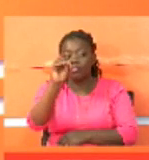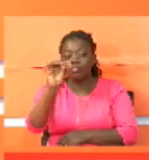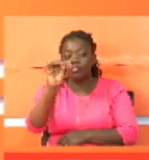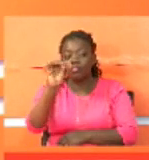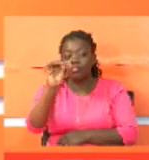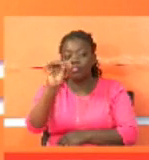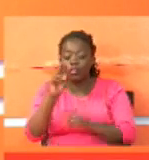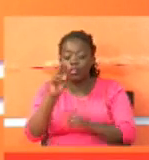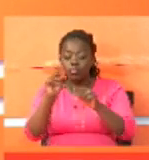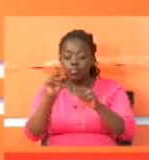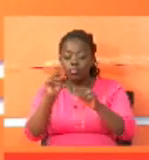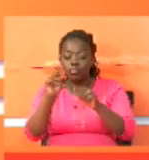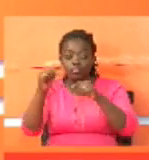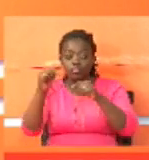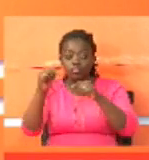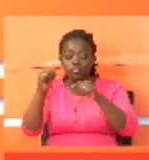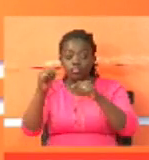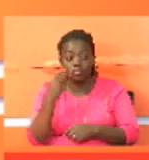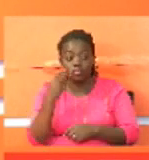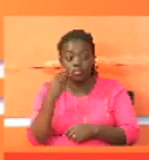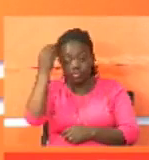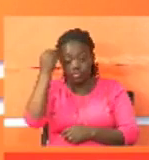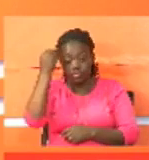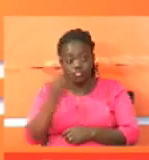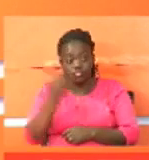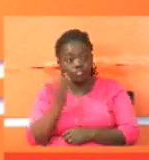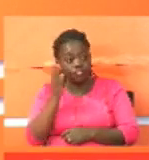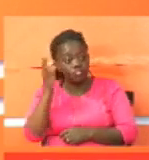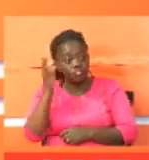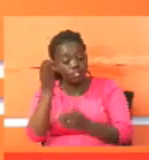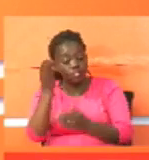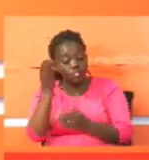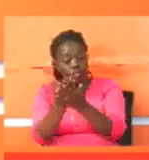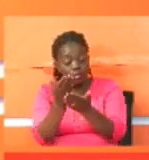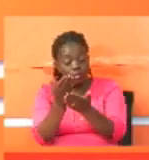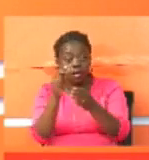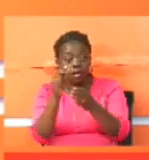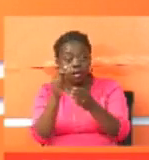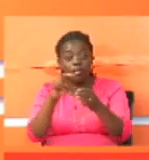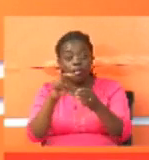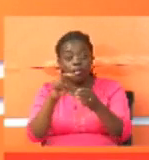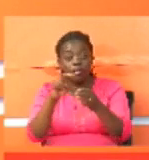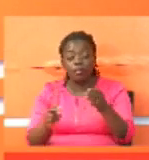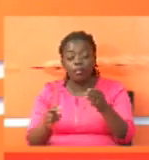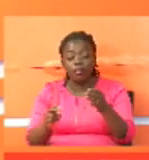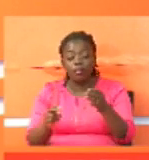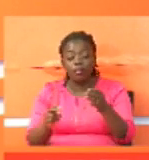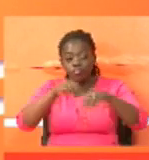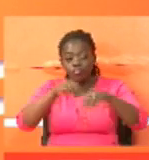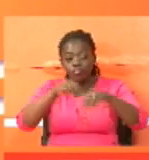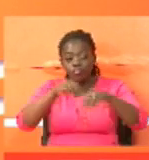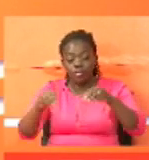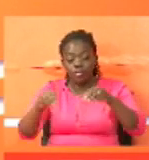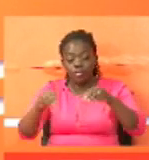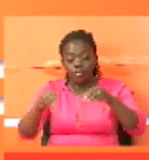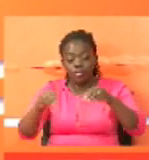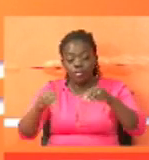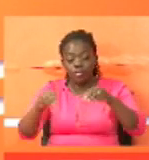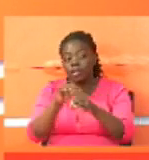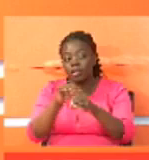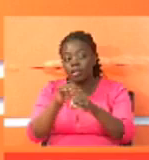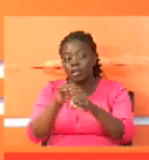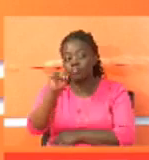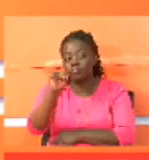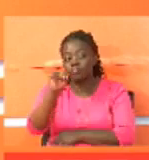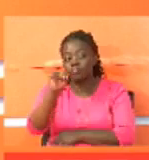obutasukka olwaleero okusobola okulaba nga kkooti ewulira okusaba kw'okuggyayo omusango gw'ebyokulonda bannakibiina kya NOP